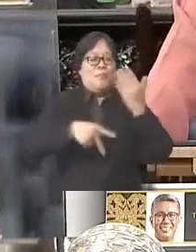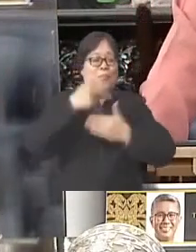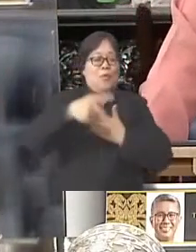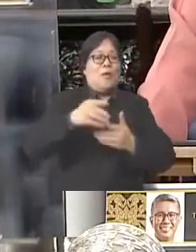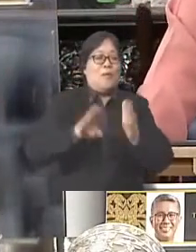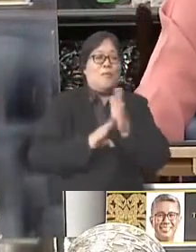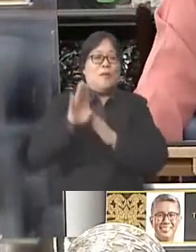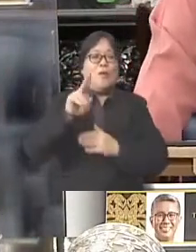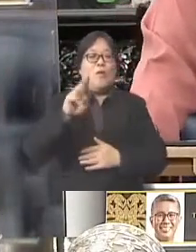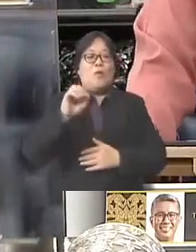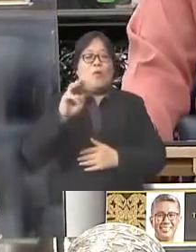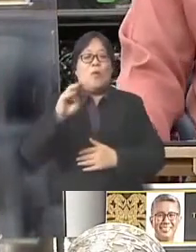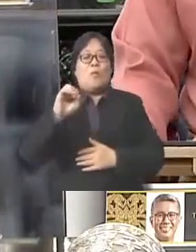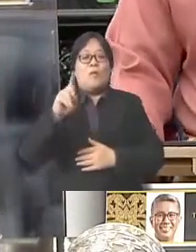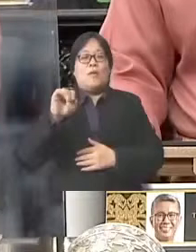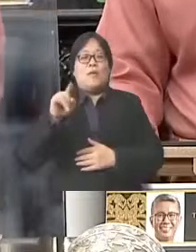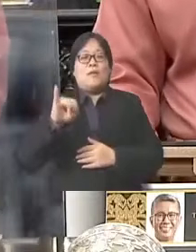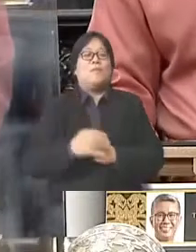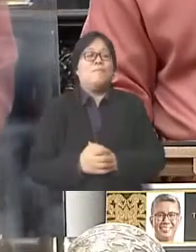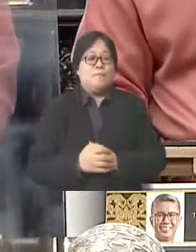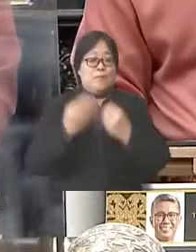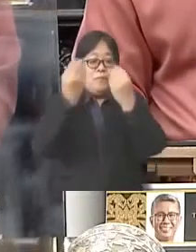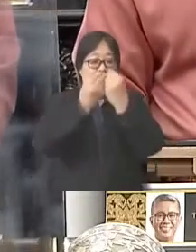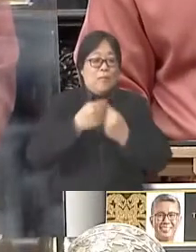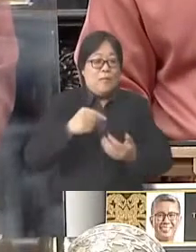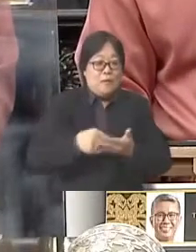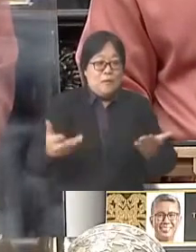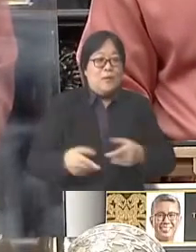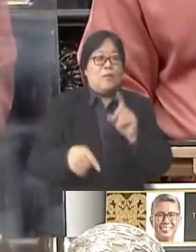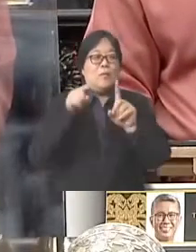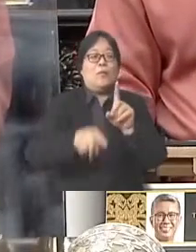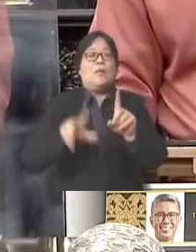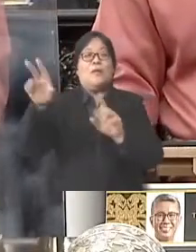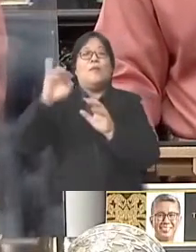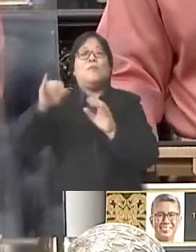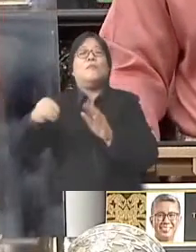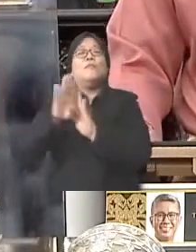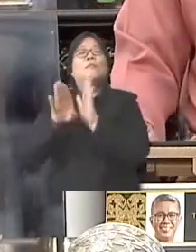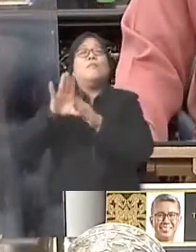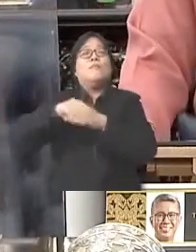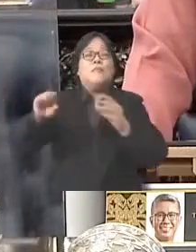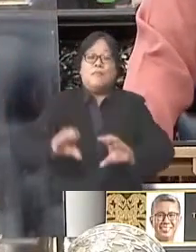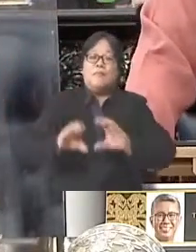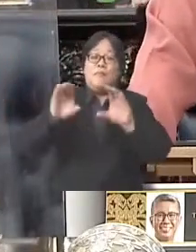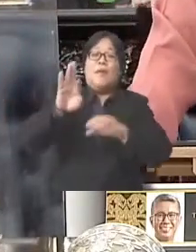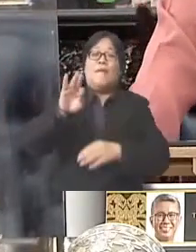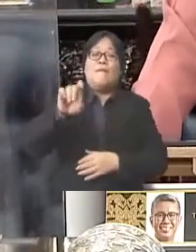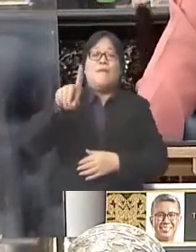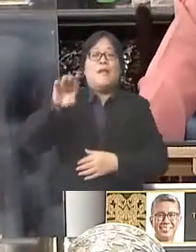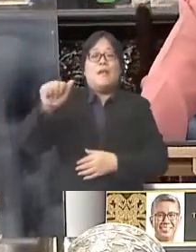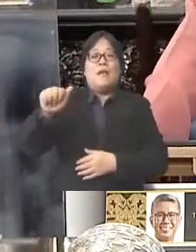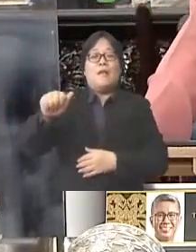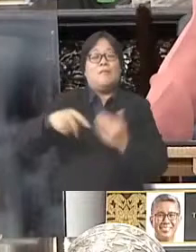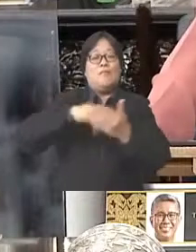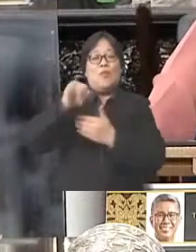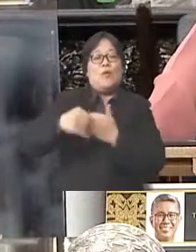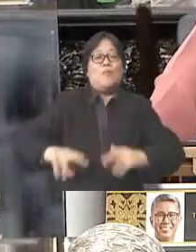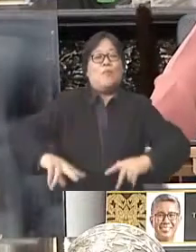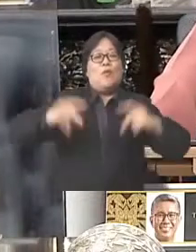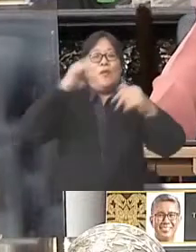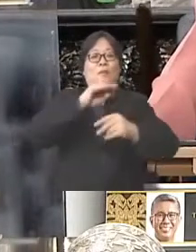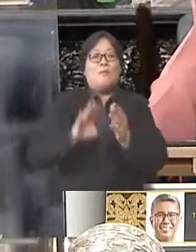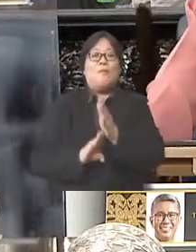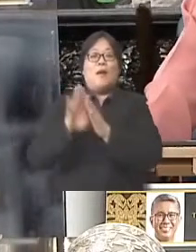program pembangunan komoditi daripada jumlah ini satu pertiga pilih lengket disalurkan kepada felda bagi tujuan PKS